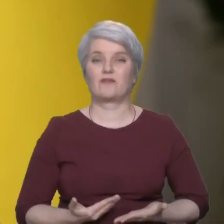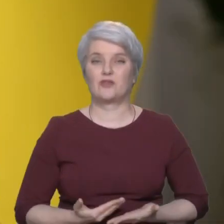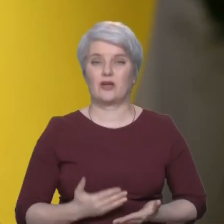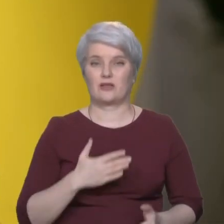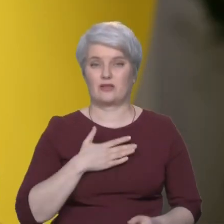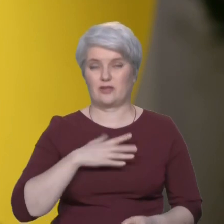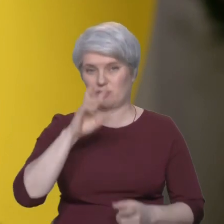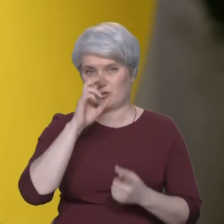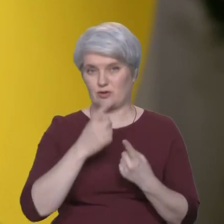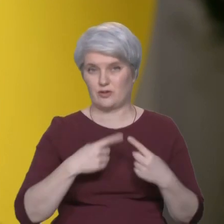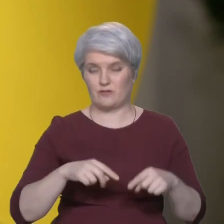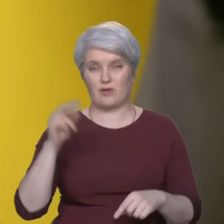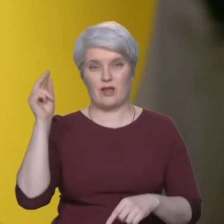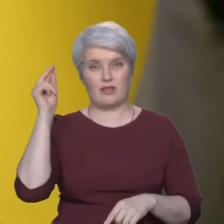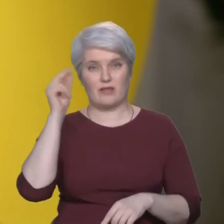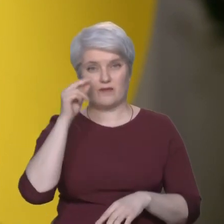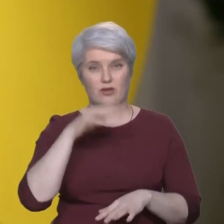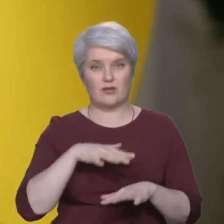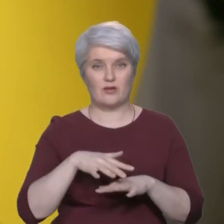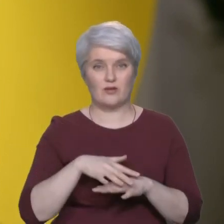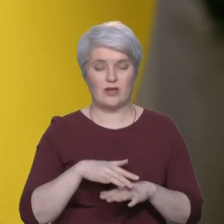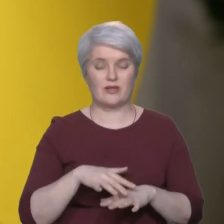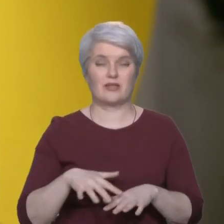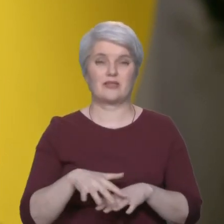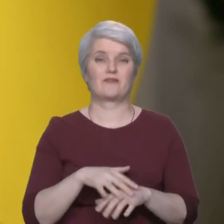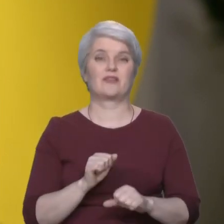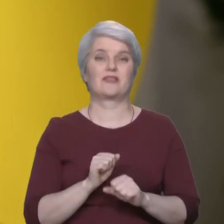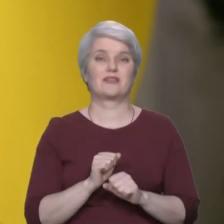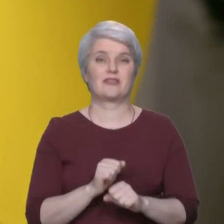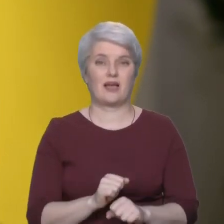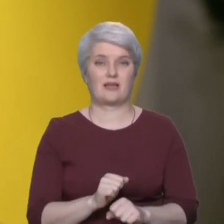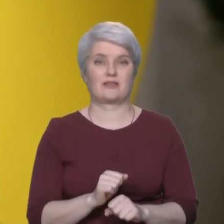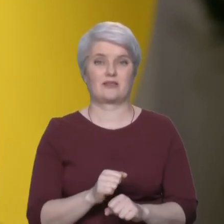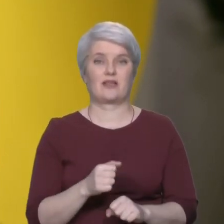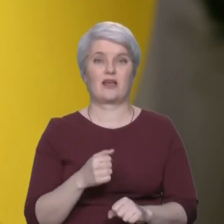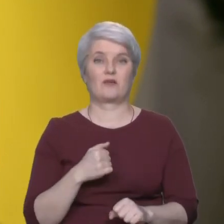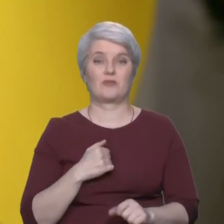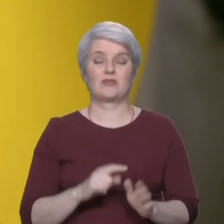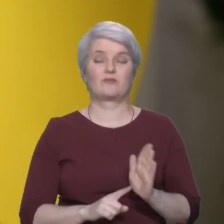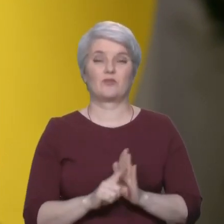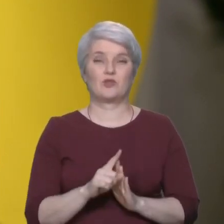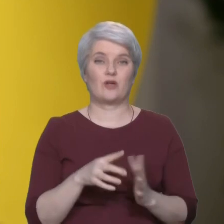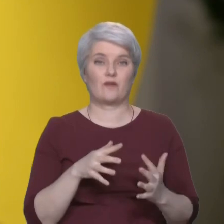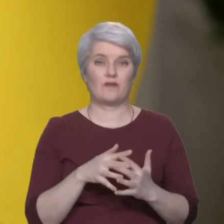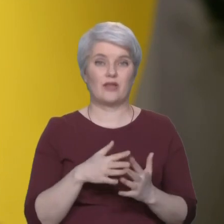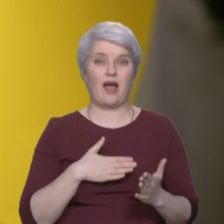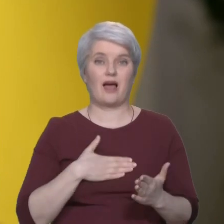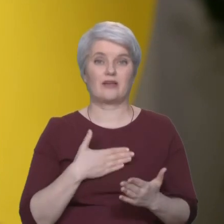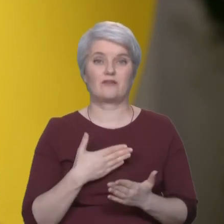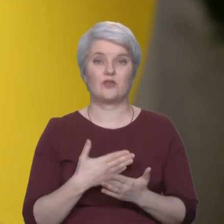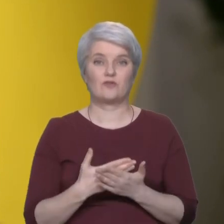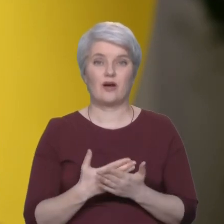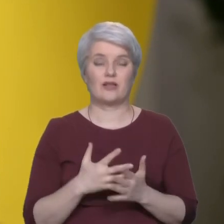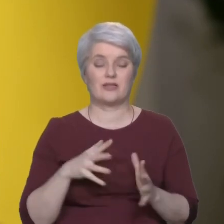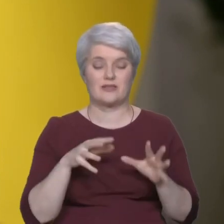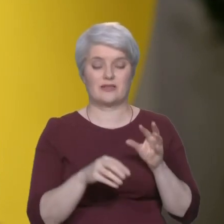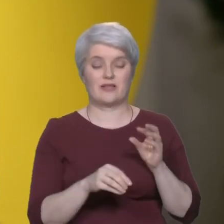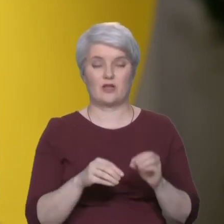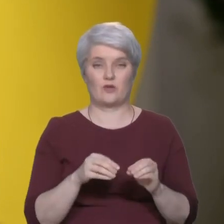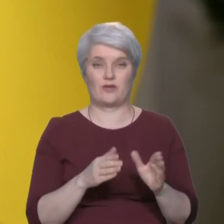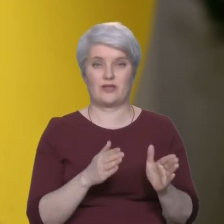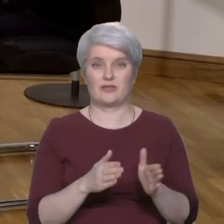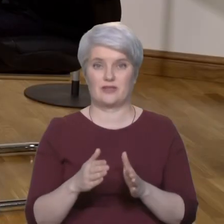захисту. Тому зрозуміло, що з початком війни ми активізували деякі складові системи, вони почали працювати більш активніше, і